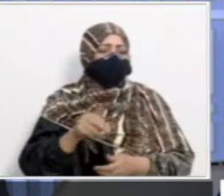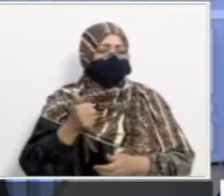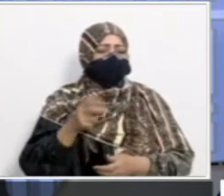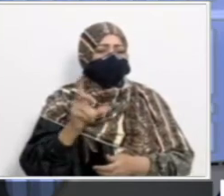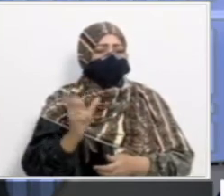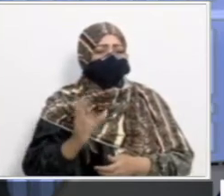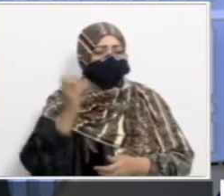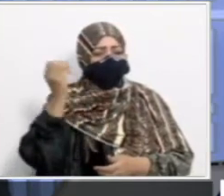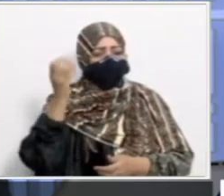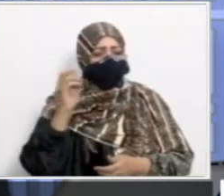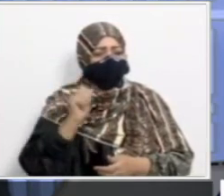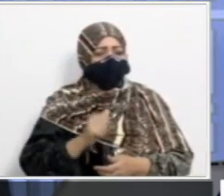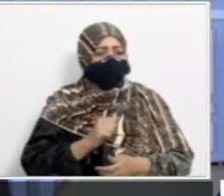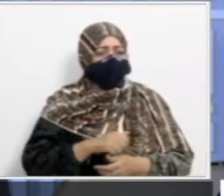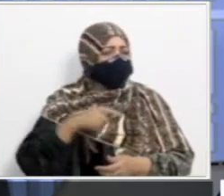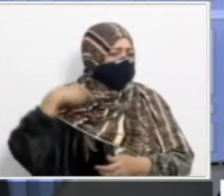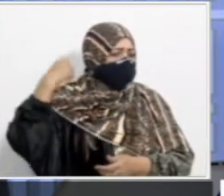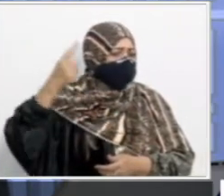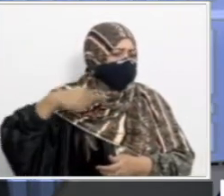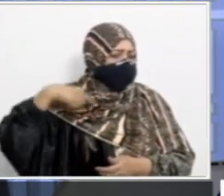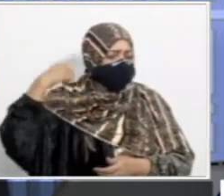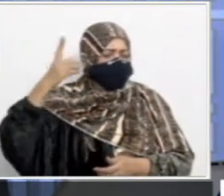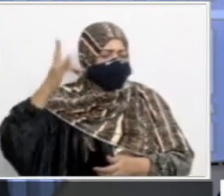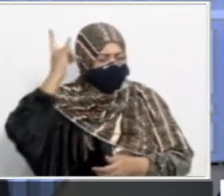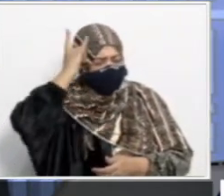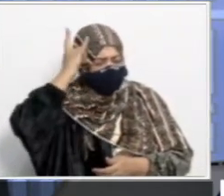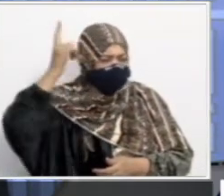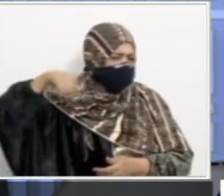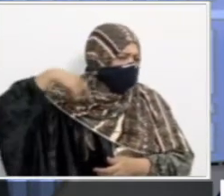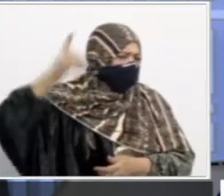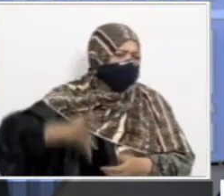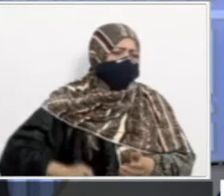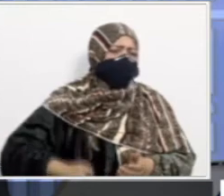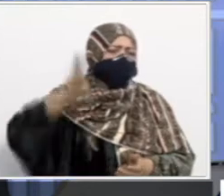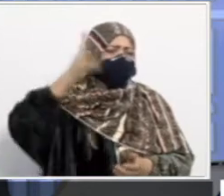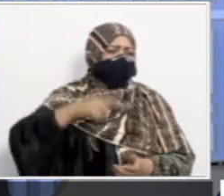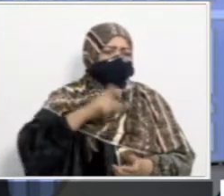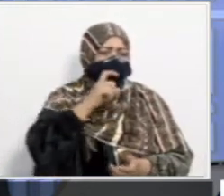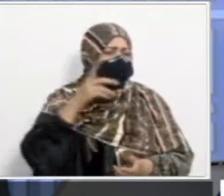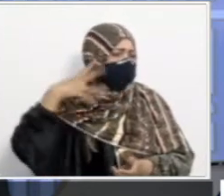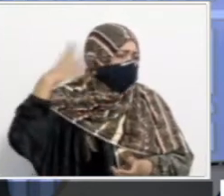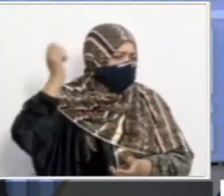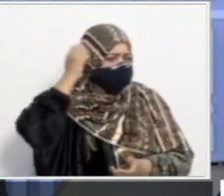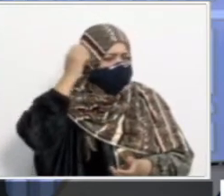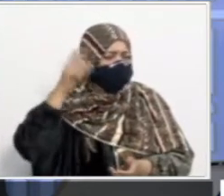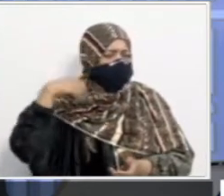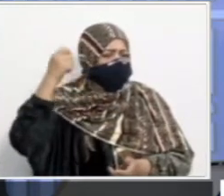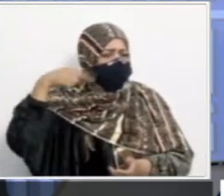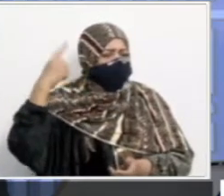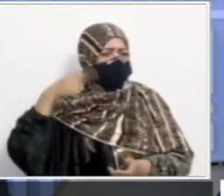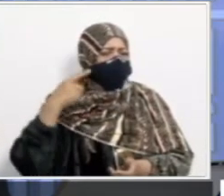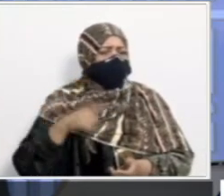كيف العلاج منه؟ يا أخت أماني الوسواس علاجه بل أعظم علاج له هو الإعراض